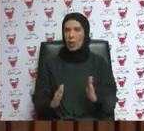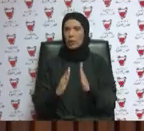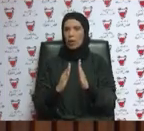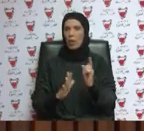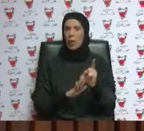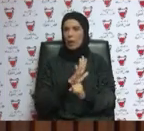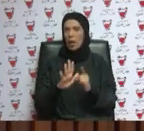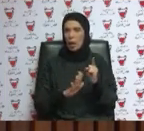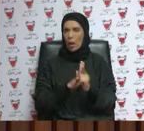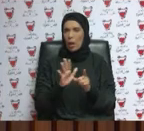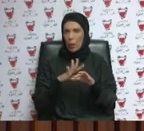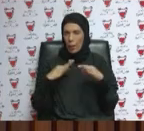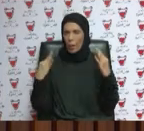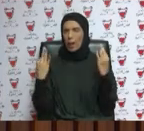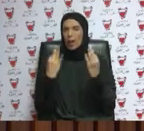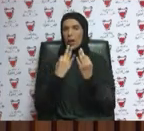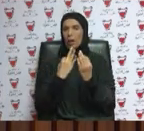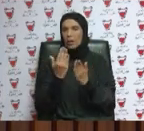الاقتصادية والاجتماعية لجائحة